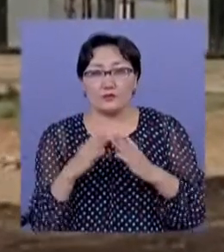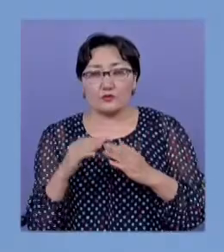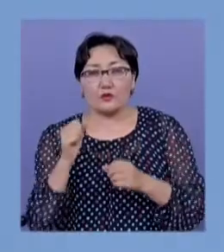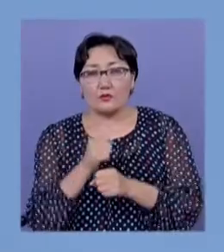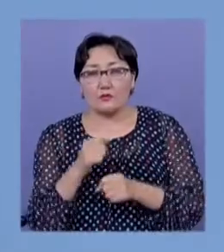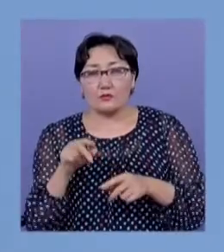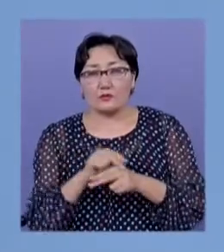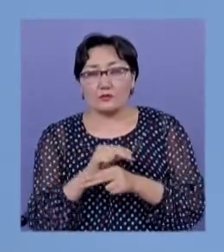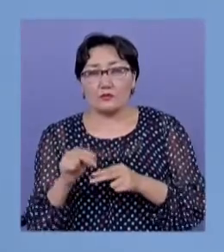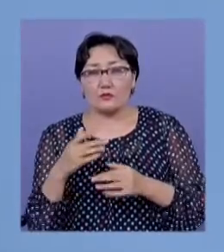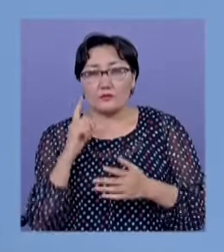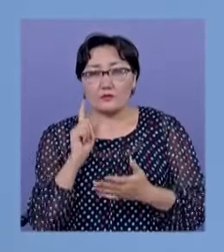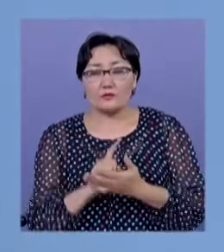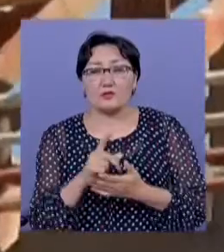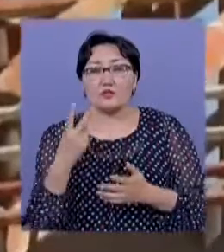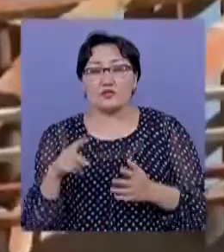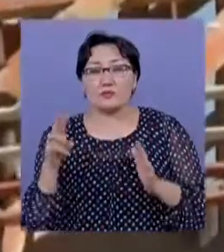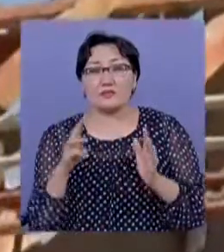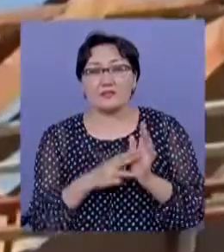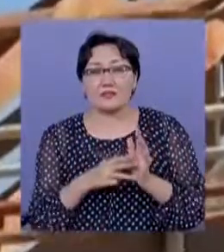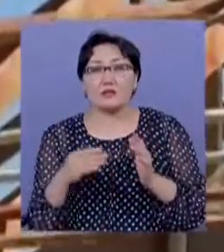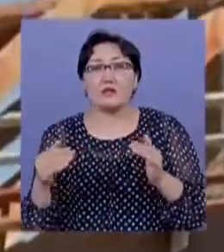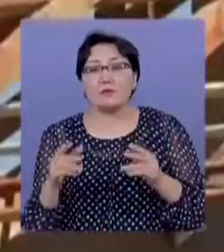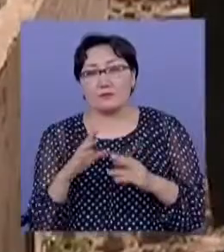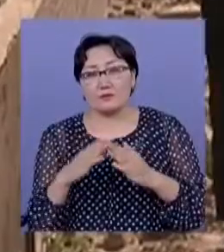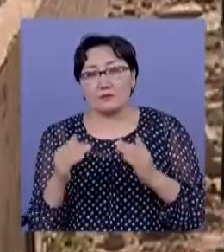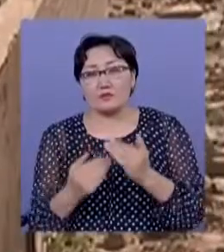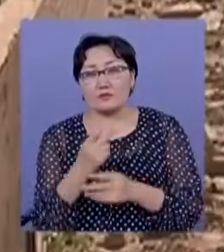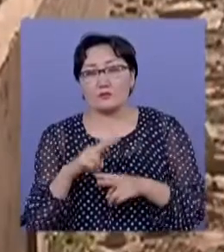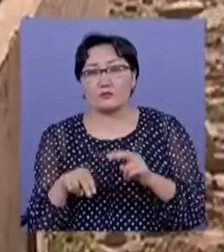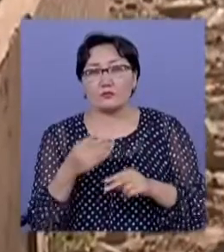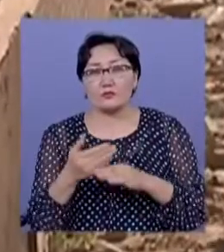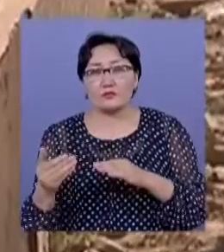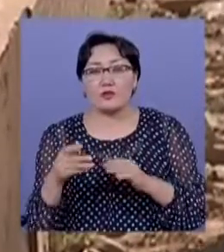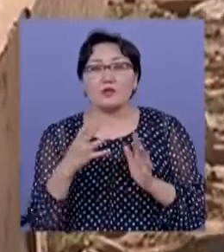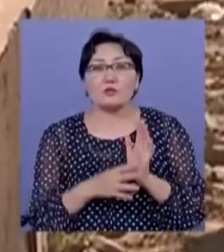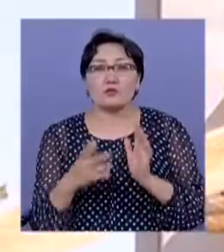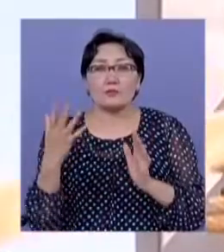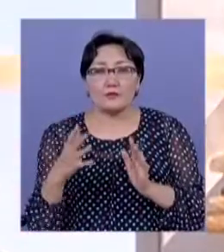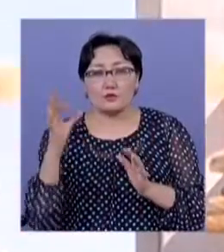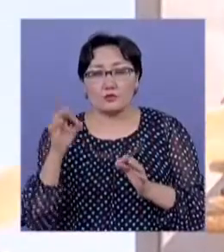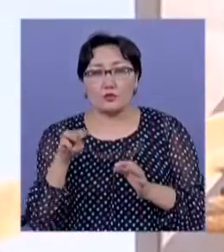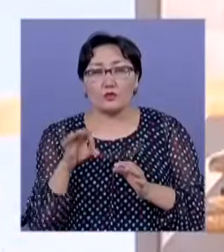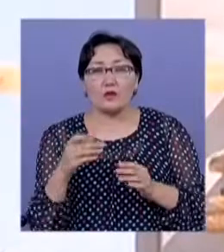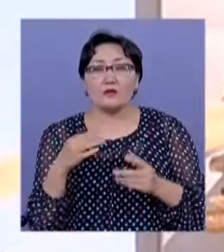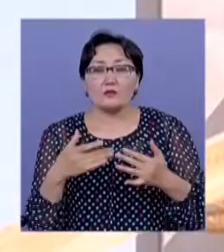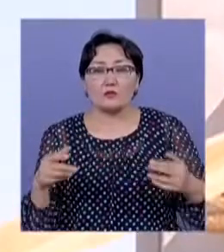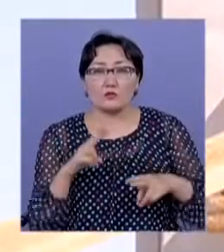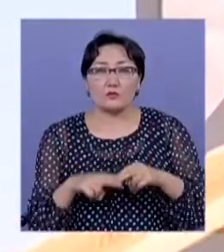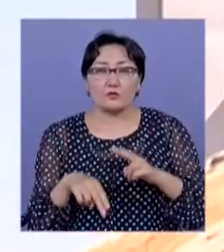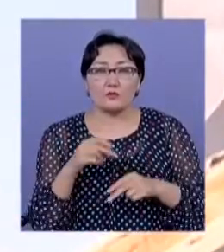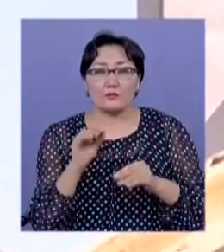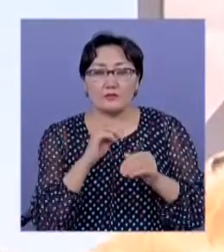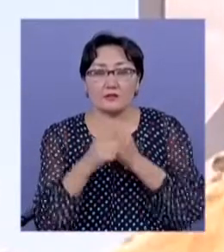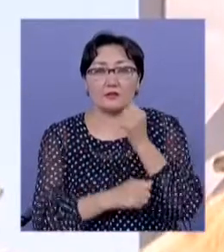қып өзіне алған. Оның ішінде 28 баспананы жаңадан салып жатыр. Бұдан бөлек 95 тонна түрлі құрылыс материалдарын қажет деген